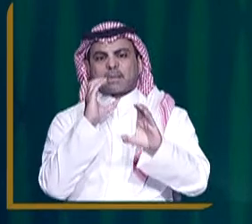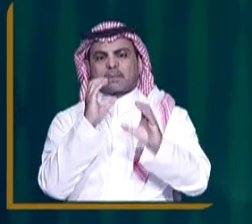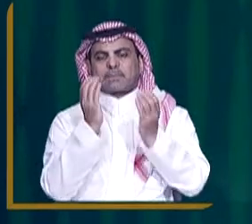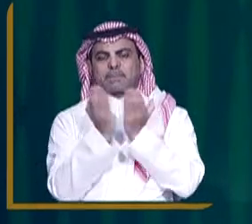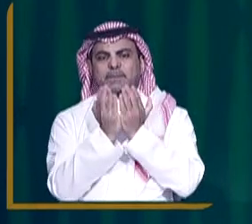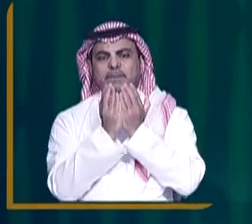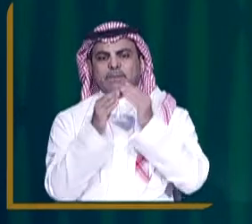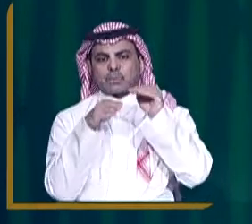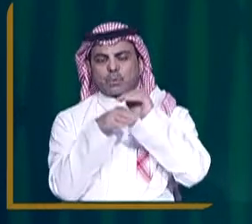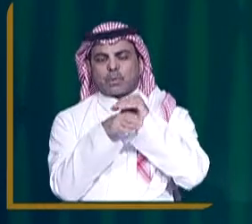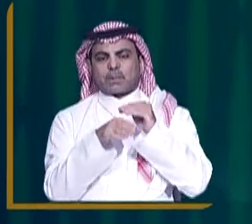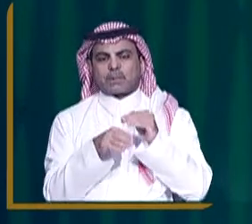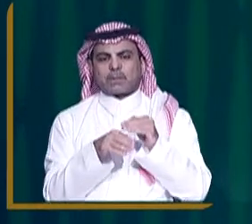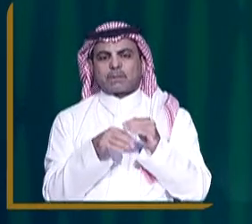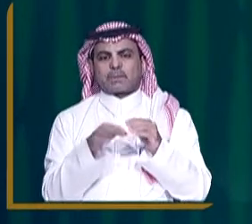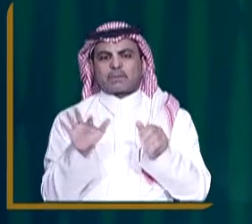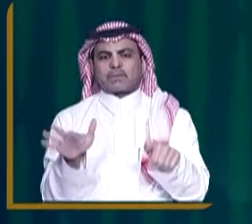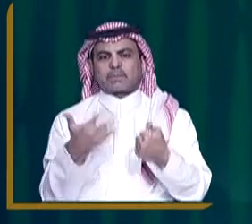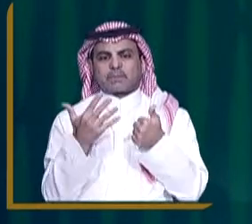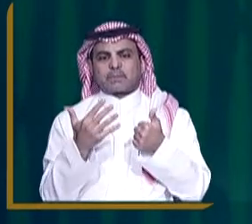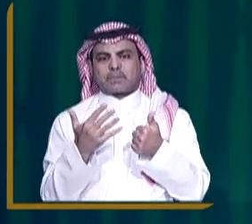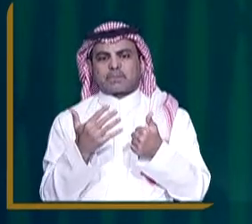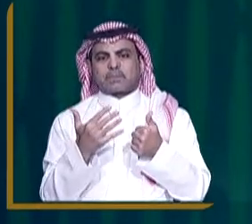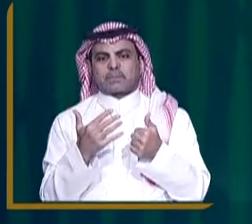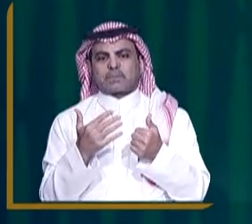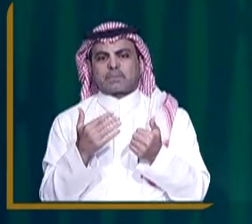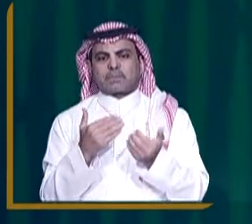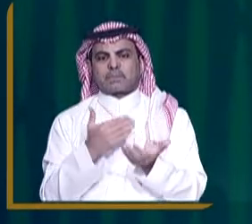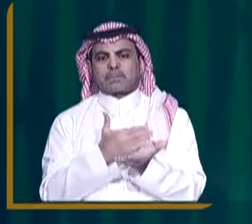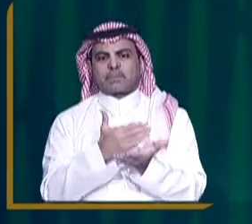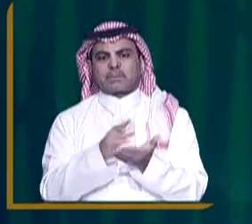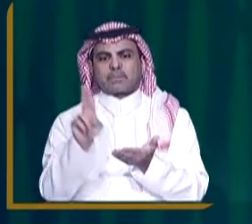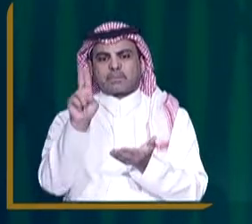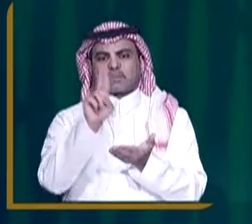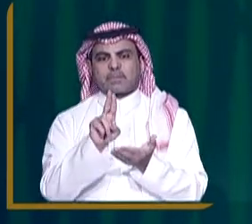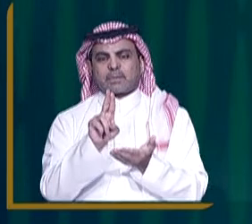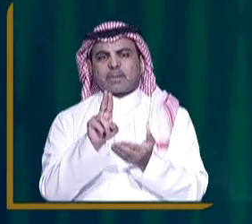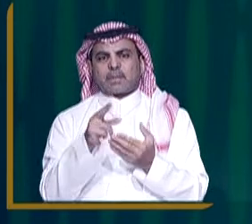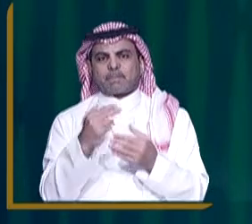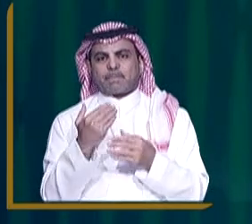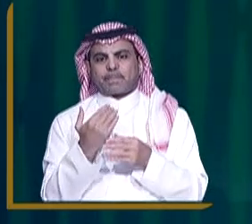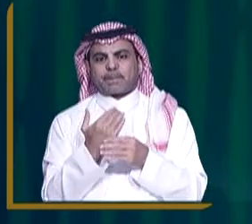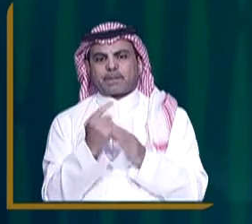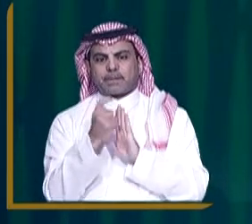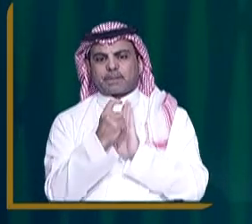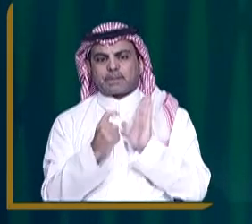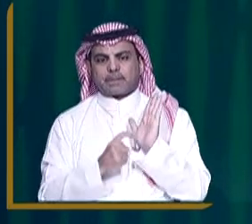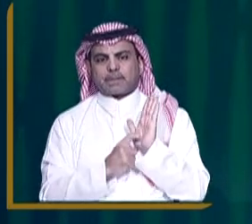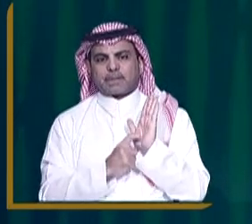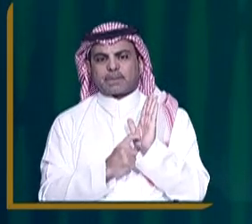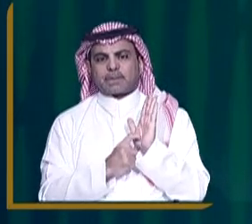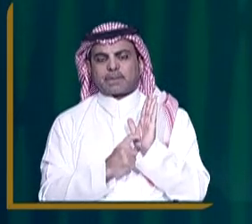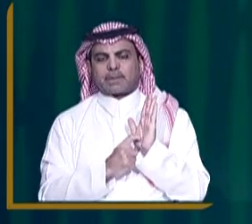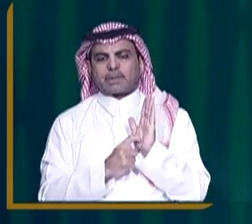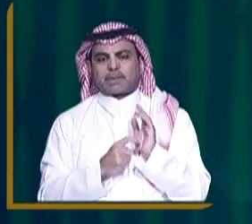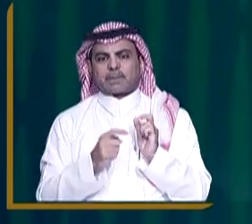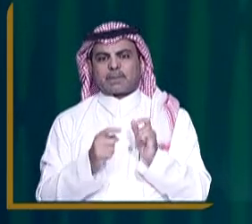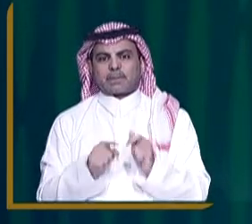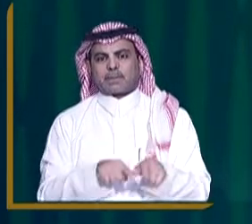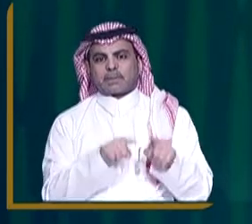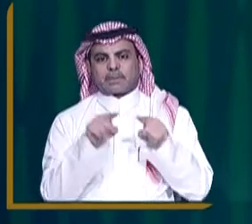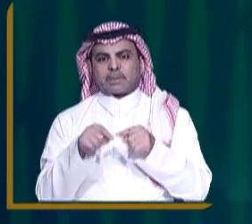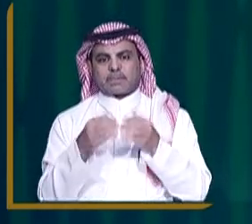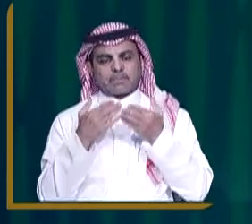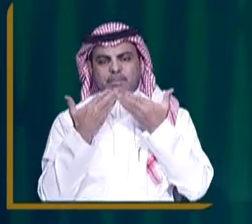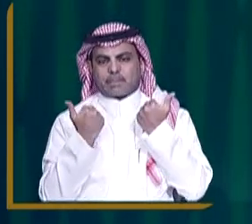المدارس 6 ساعات متتالية. فالسؤال المهم طبعا للمعلومية إلى هذه الساعة